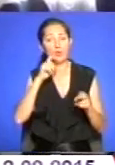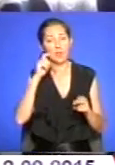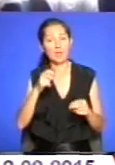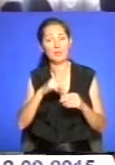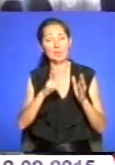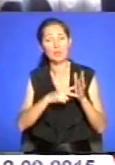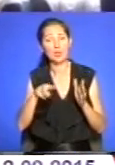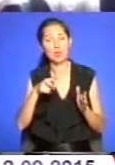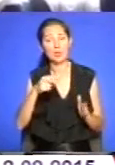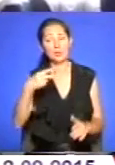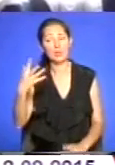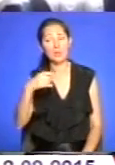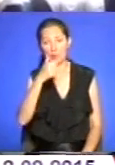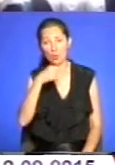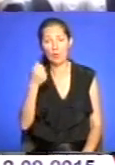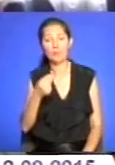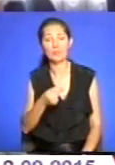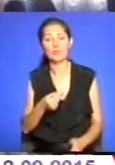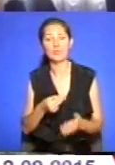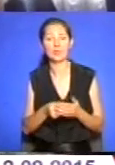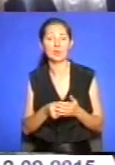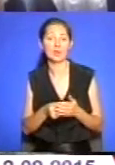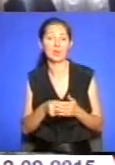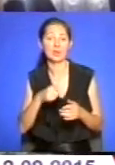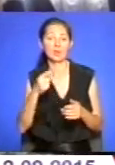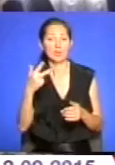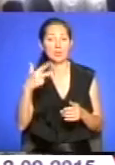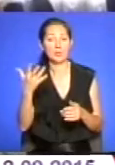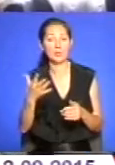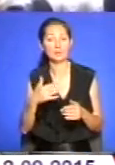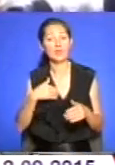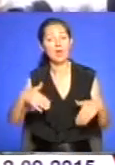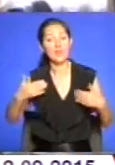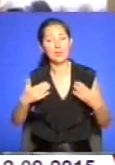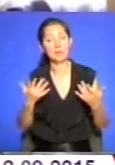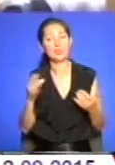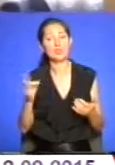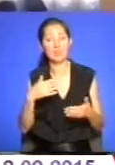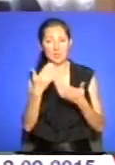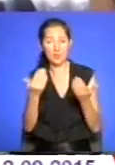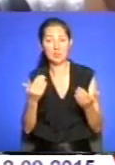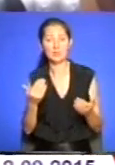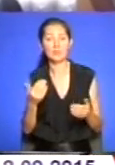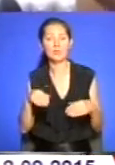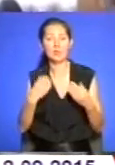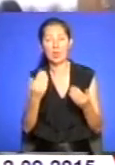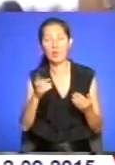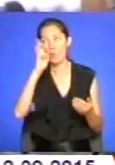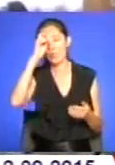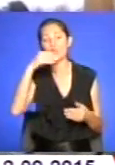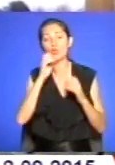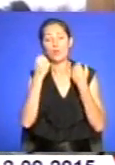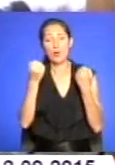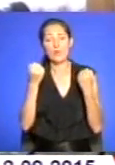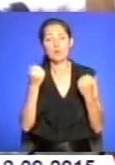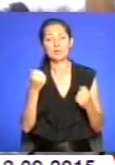2015 року. Прем'єр-міністр України номер 35. Я вітаю ще раз вас, Анастасія, даємо здоров'я.